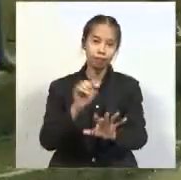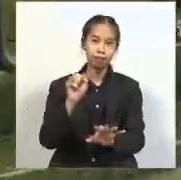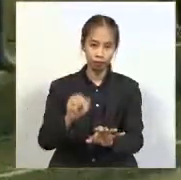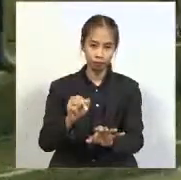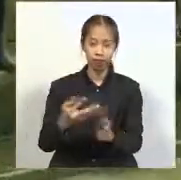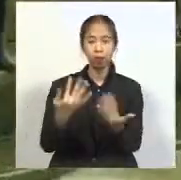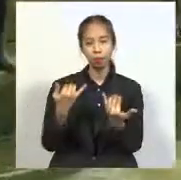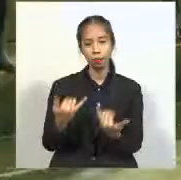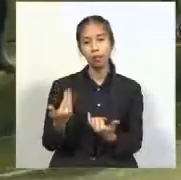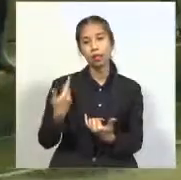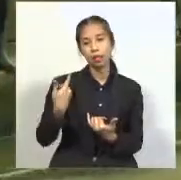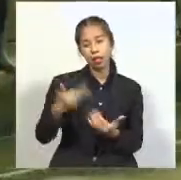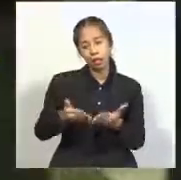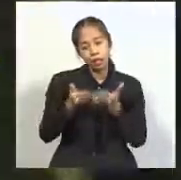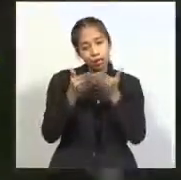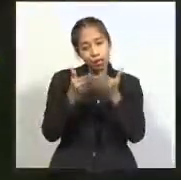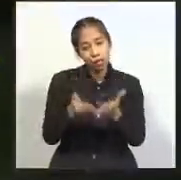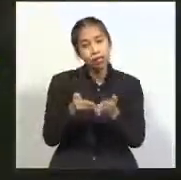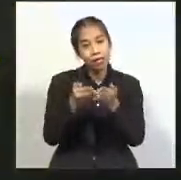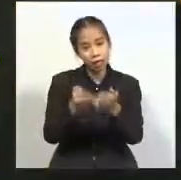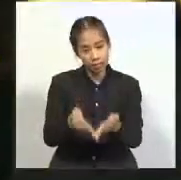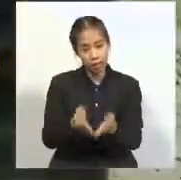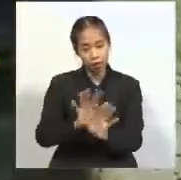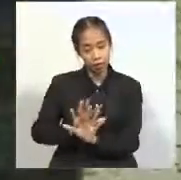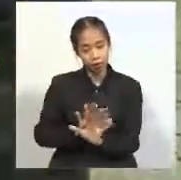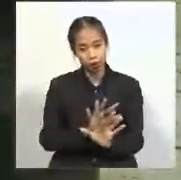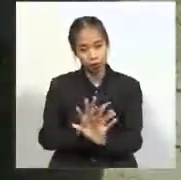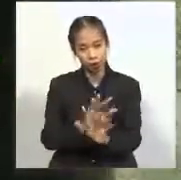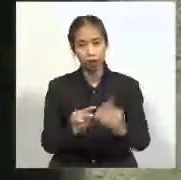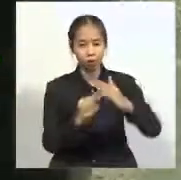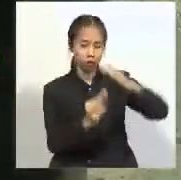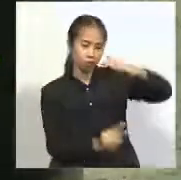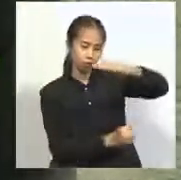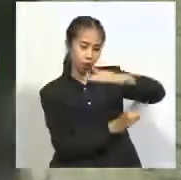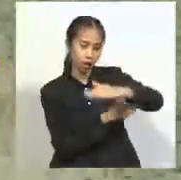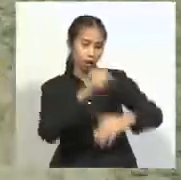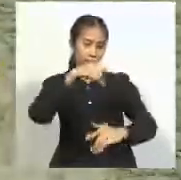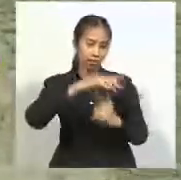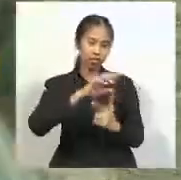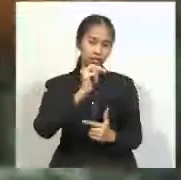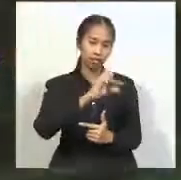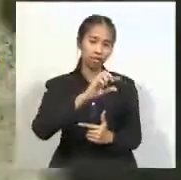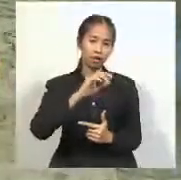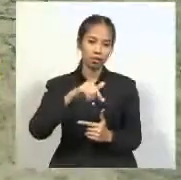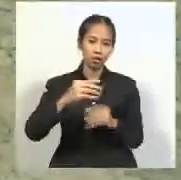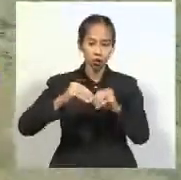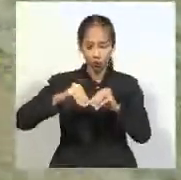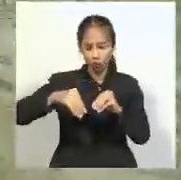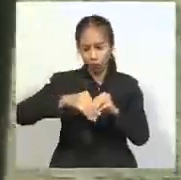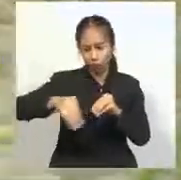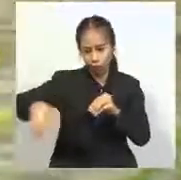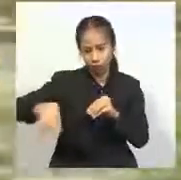ครโดยขบวนพยุหยาตราทางชลมารคจากสะพานกรุงธนบุรีถึงปากคลองบางใหญ่ระยะท